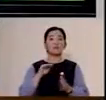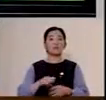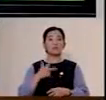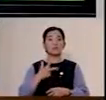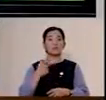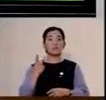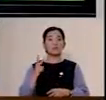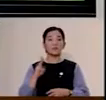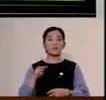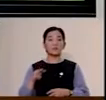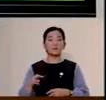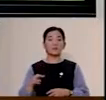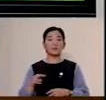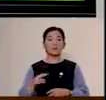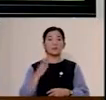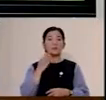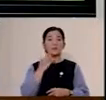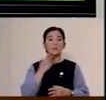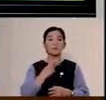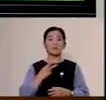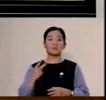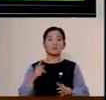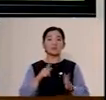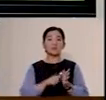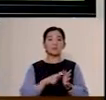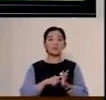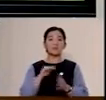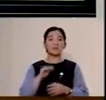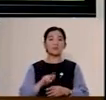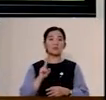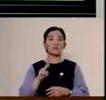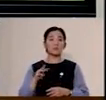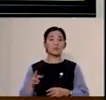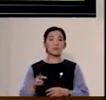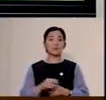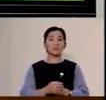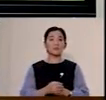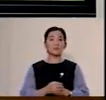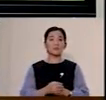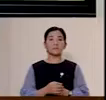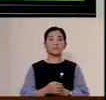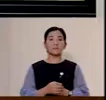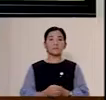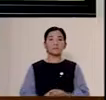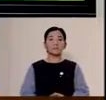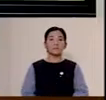7032 километра примерно равно у нас 7000 километров.